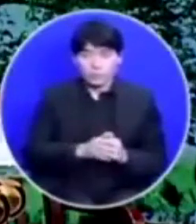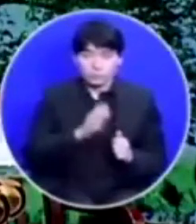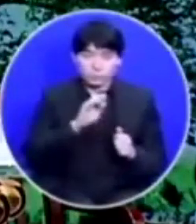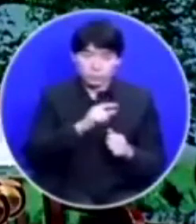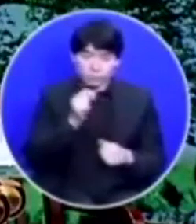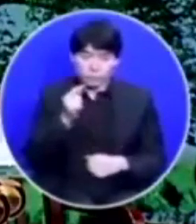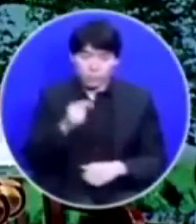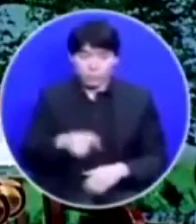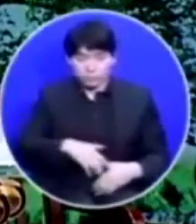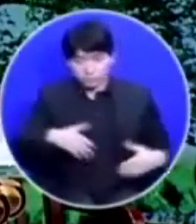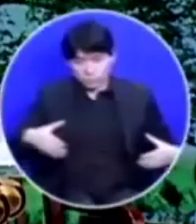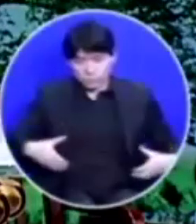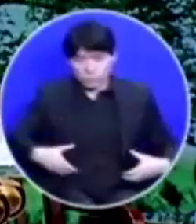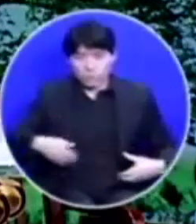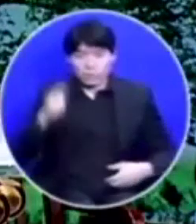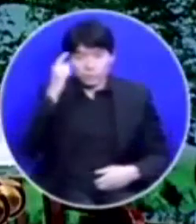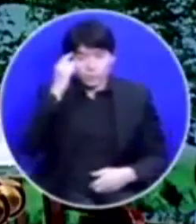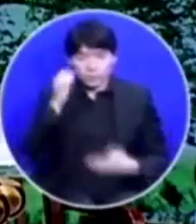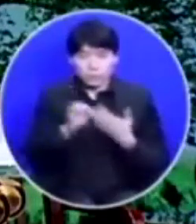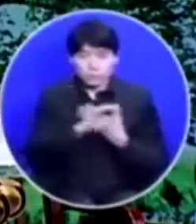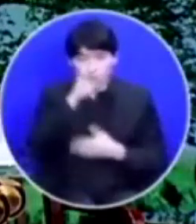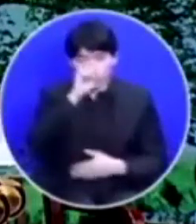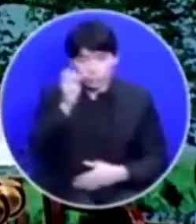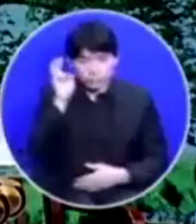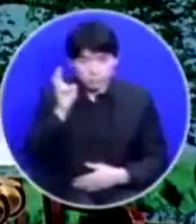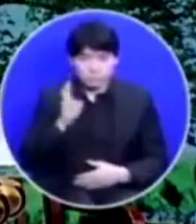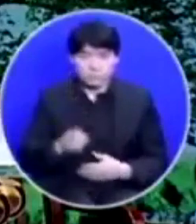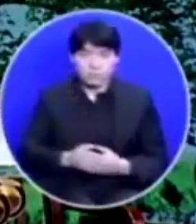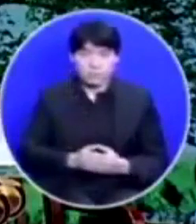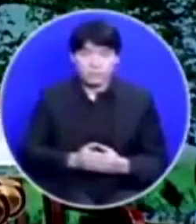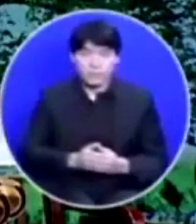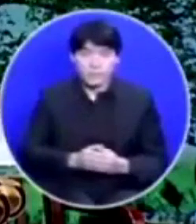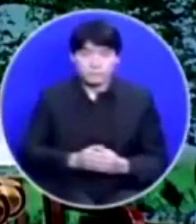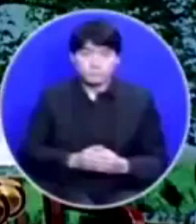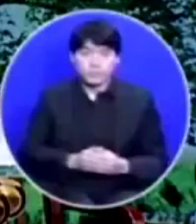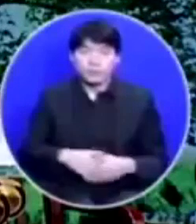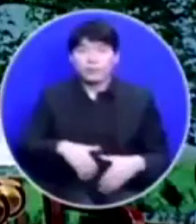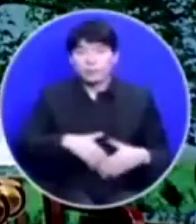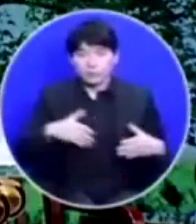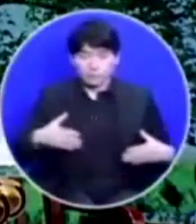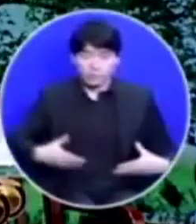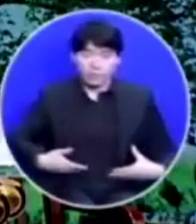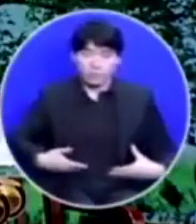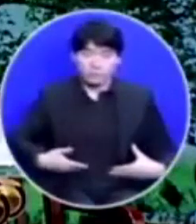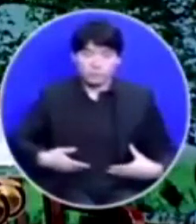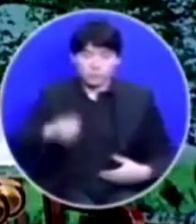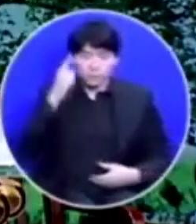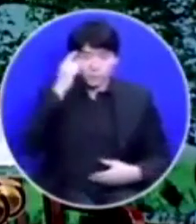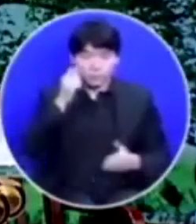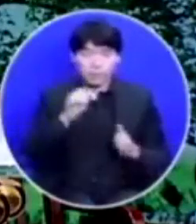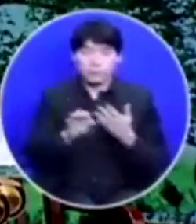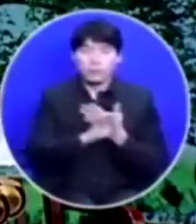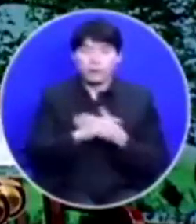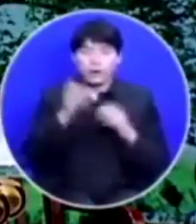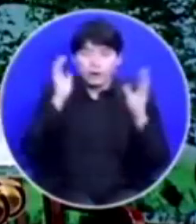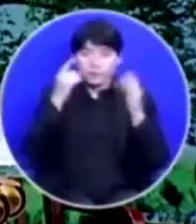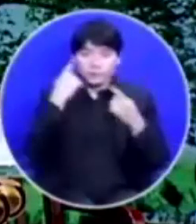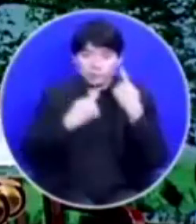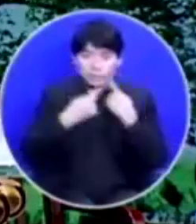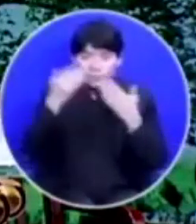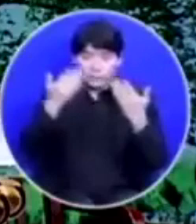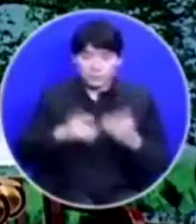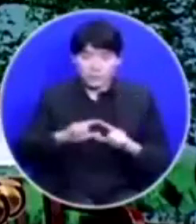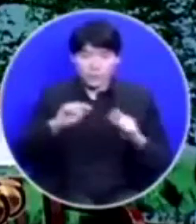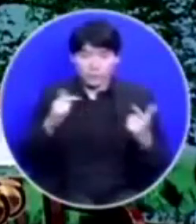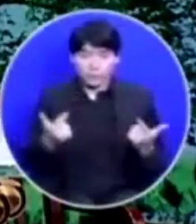그렇게 빡빡하게 1 좀더 어 그렇게 받아 주면 아이들이 상처도 안 받고 얼마나 잘 잘 알